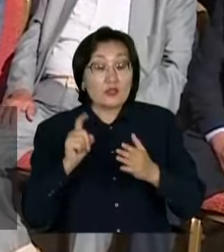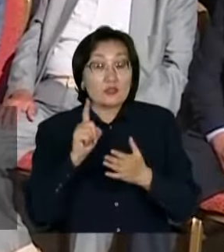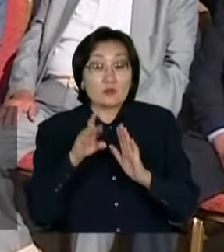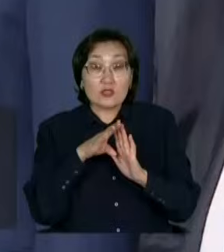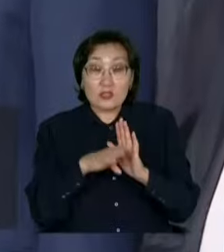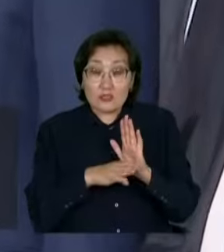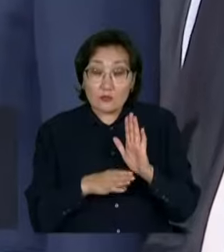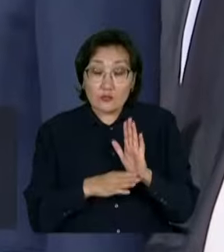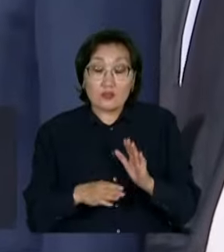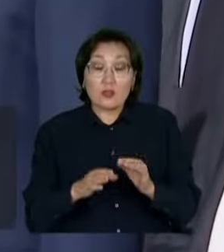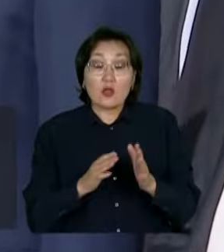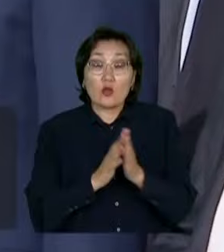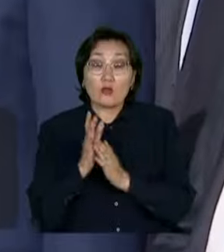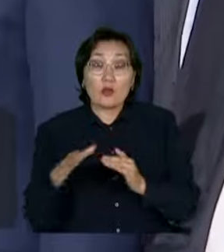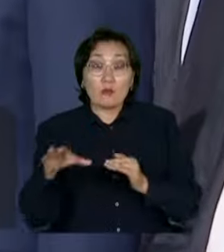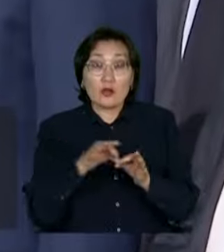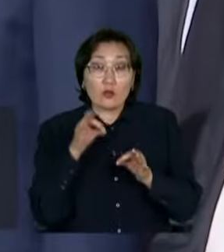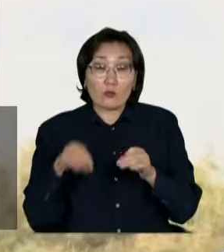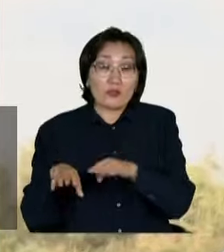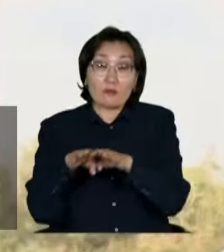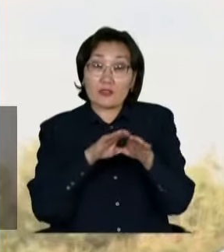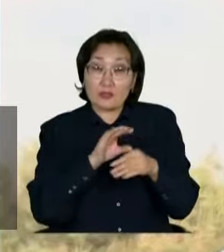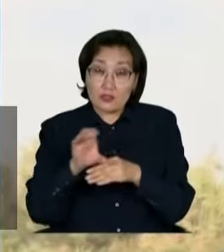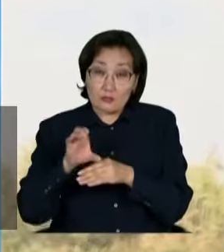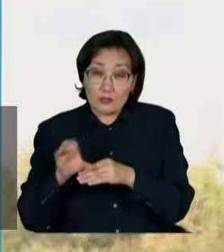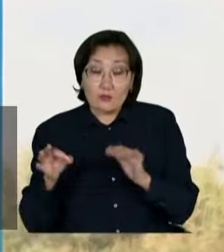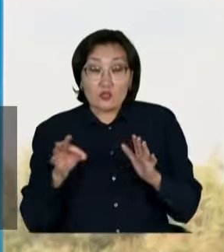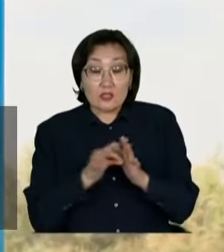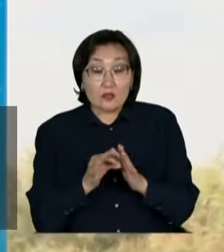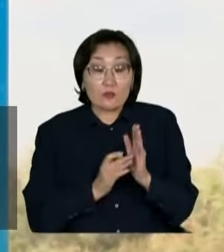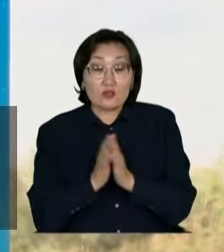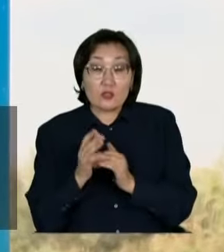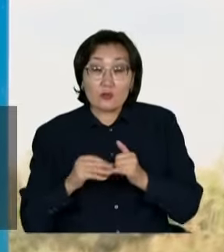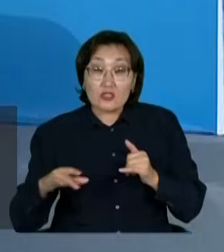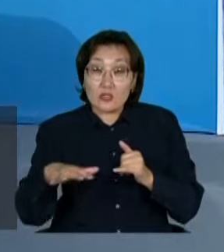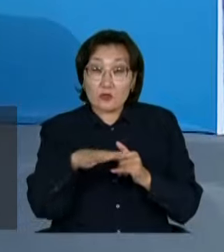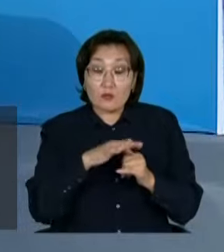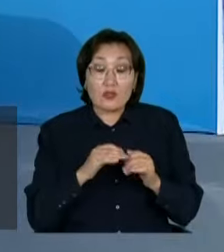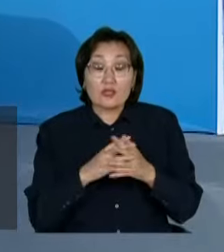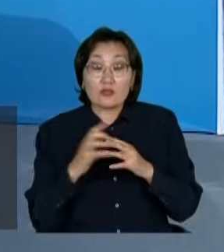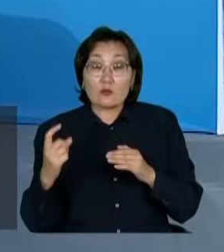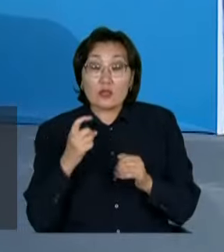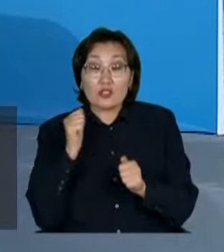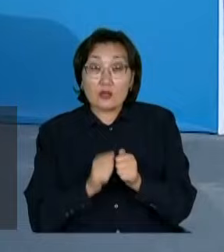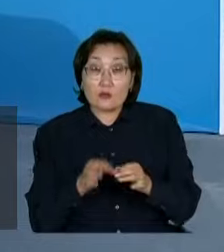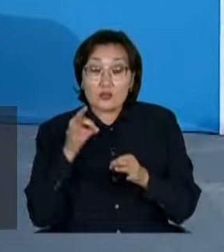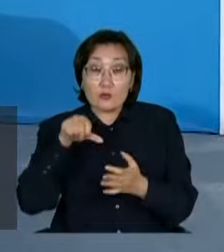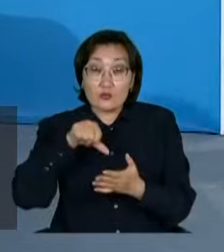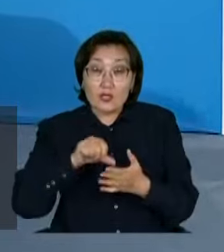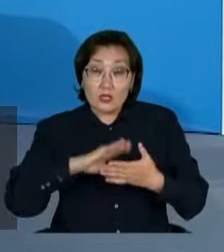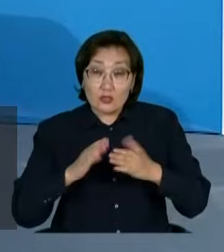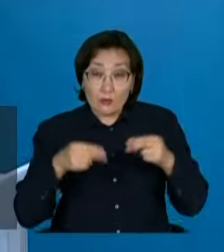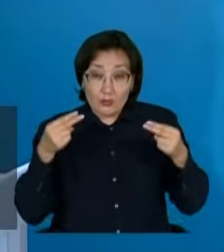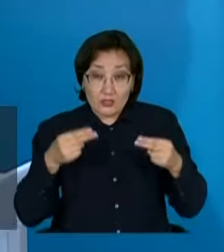өнімді елдің барлық облысына бірдей жеткізу дейді. Бұл мақсатта тіпті егіс басында тұрбақ шаруалармен әр өңірдің өкілі меморандум